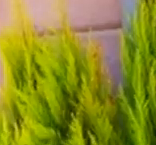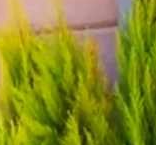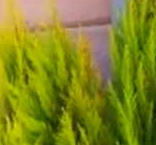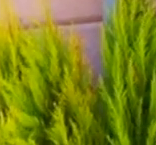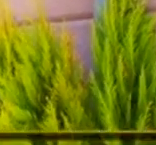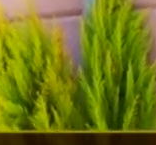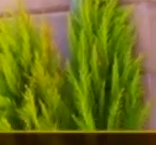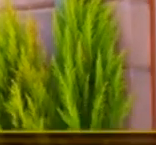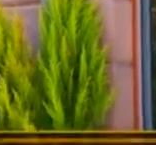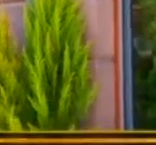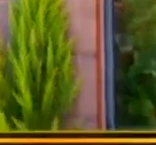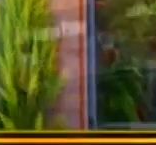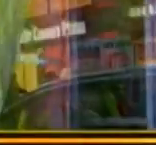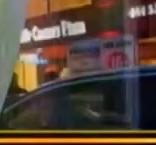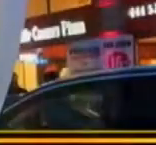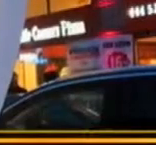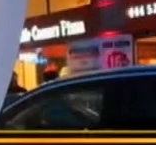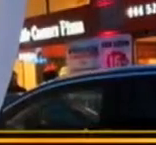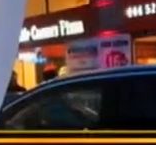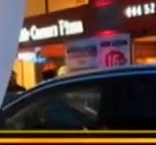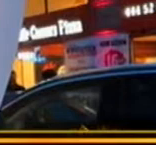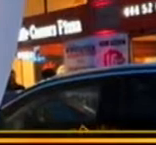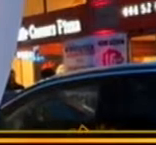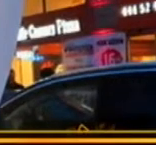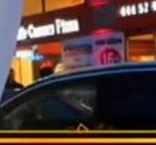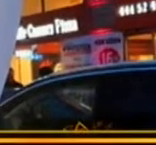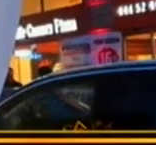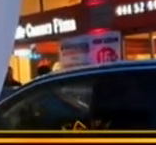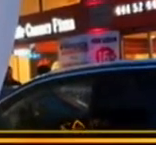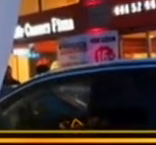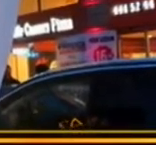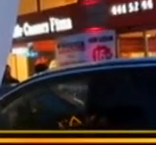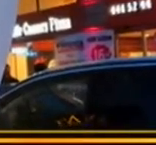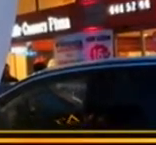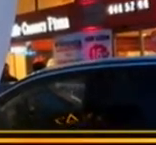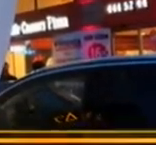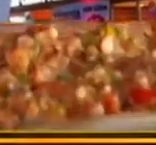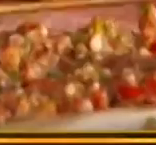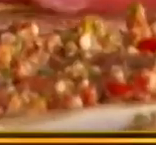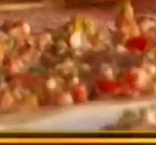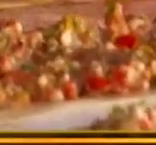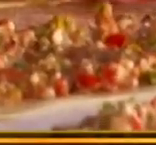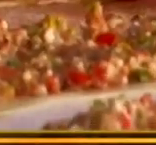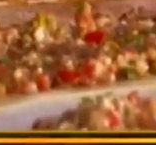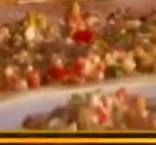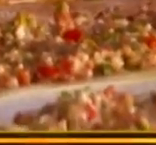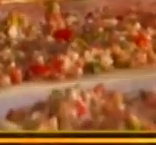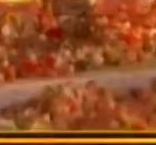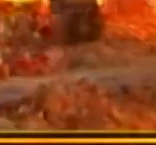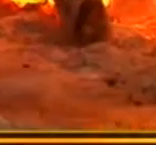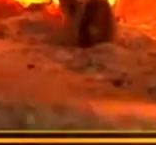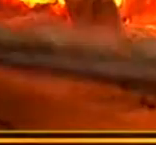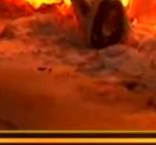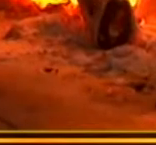Bir kebap mı dedi? No 42 restoran açıldı. Konya'nın yerel lezzetlerini sizlerle buluşturuyoruz.